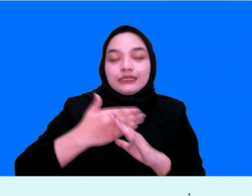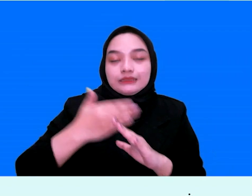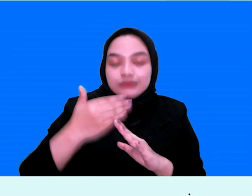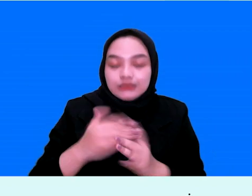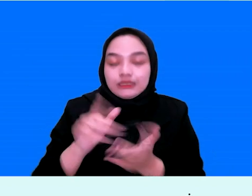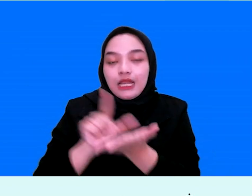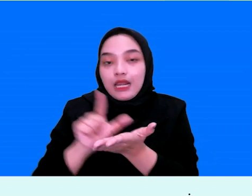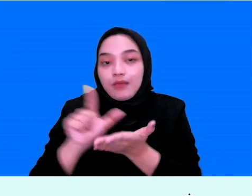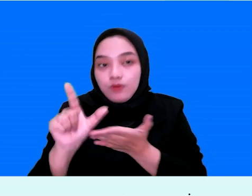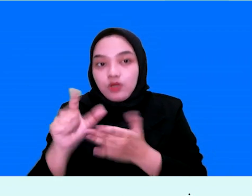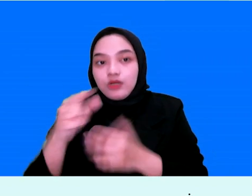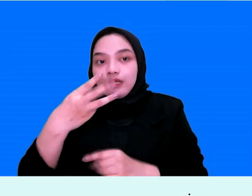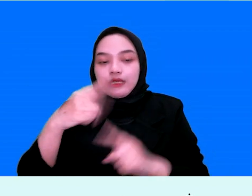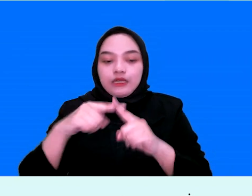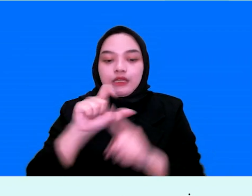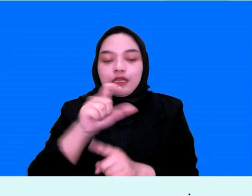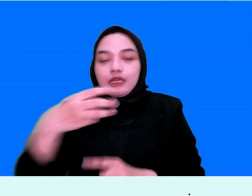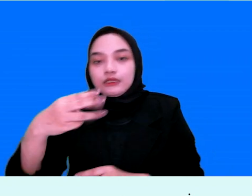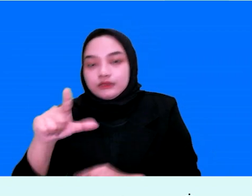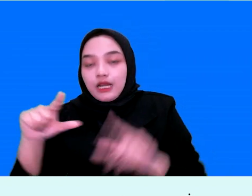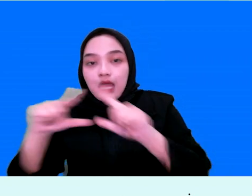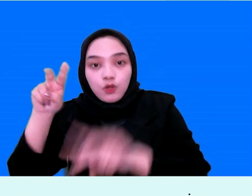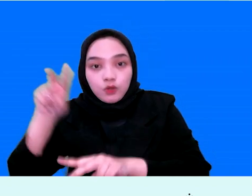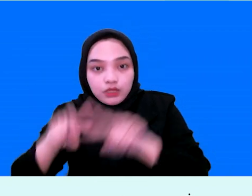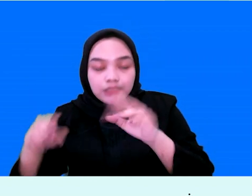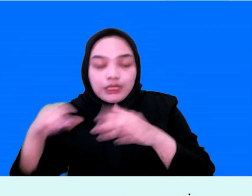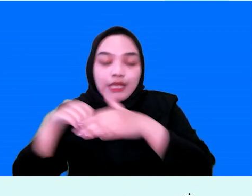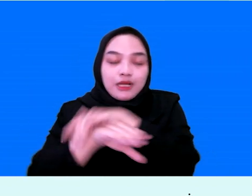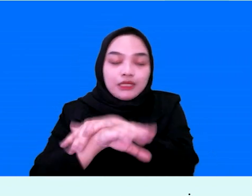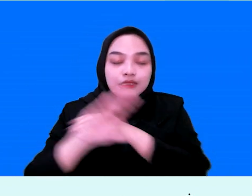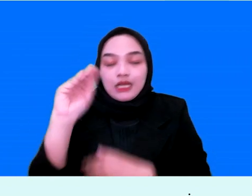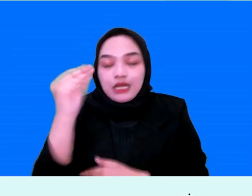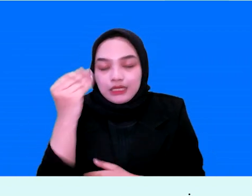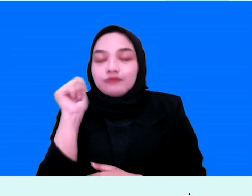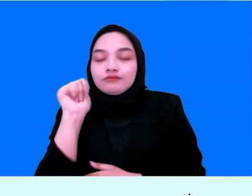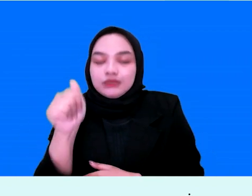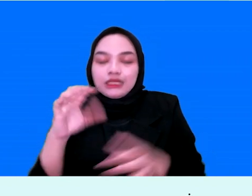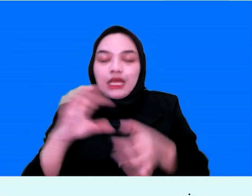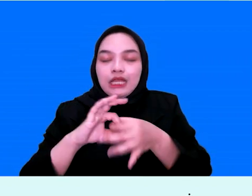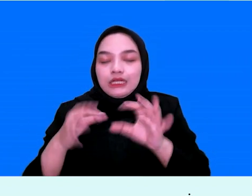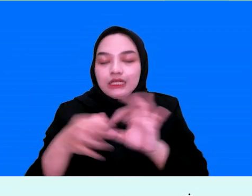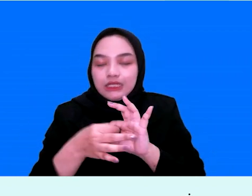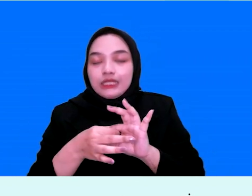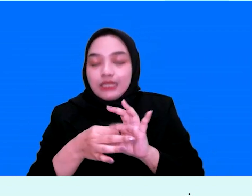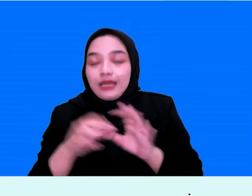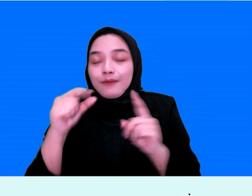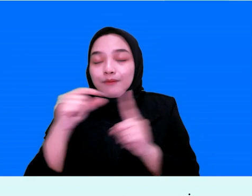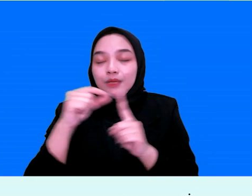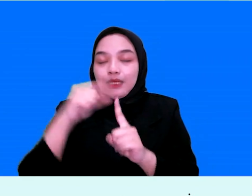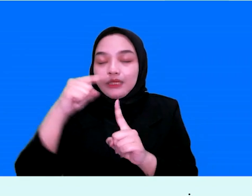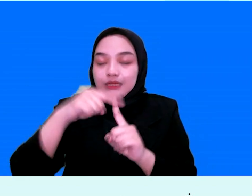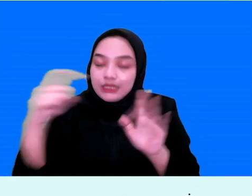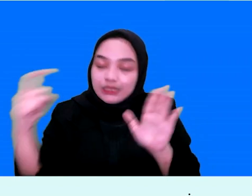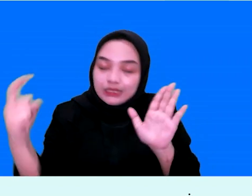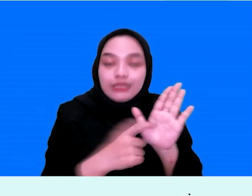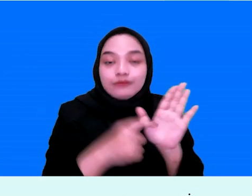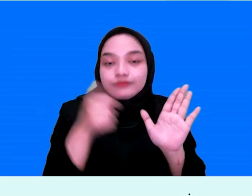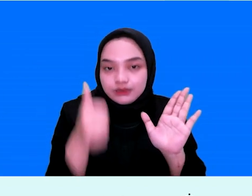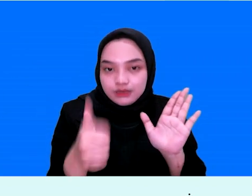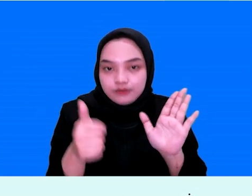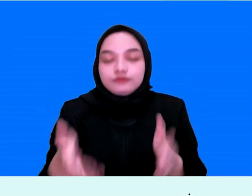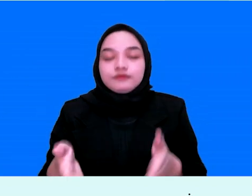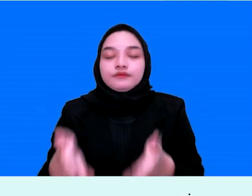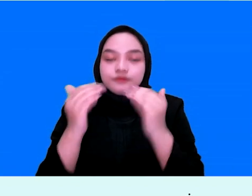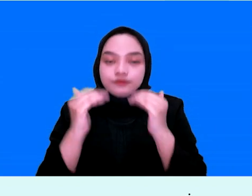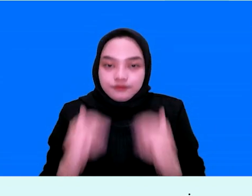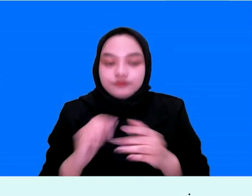diakses di laporan Excel audit MRT Jakarta yang dapat diklik di link yang tersedia di PPT ini. Selanjutnya,